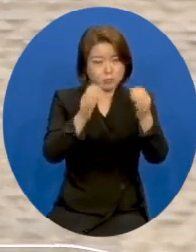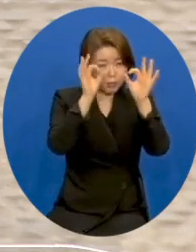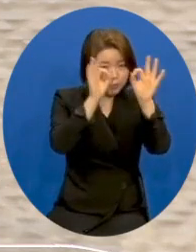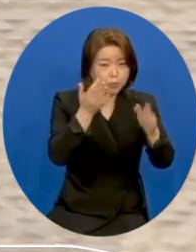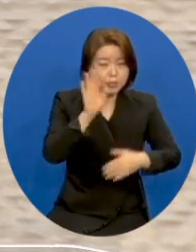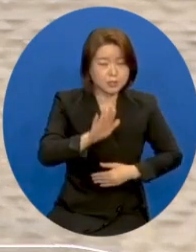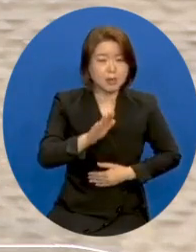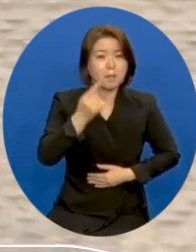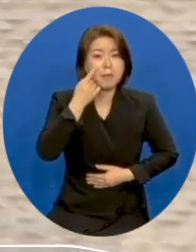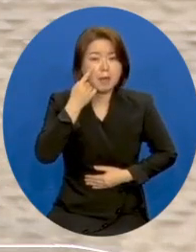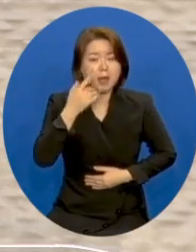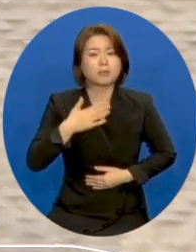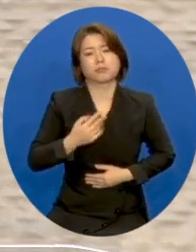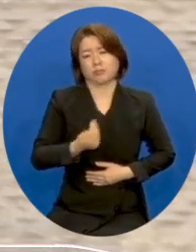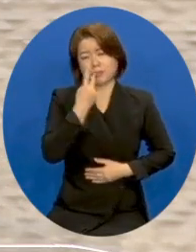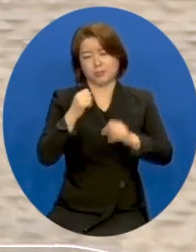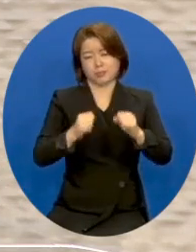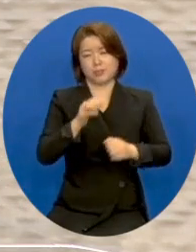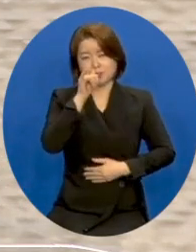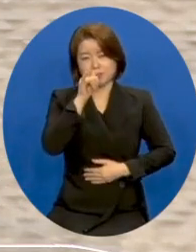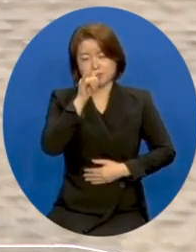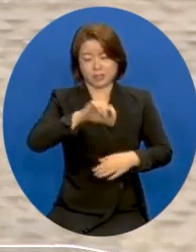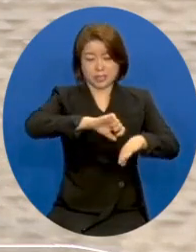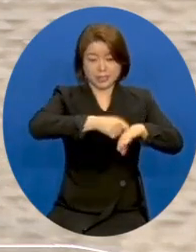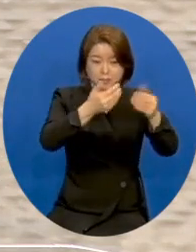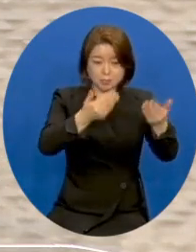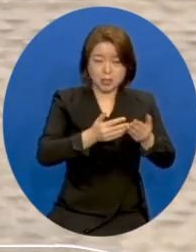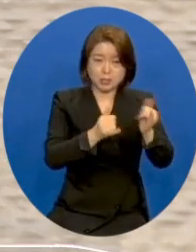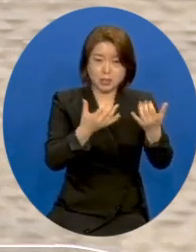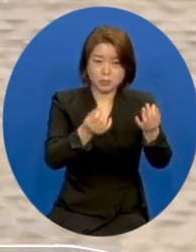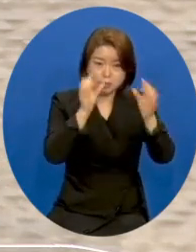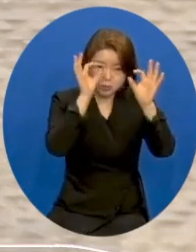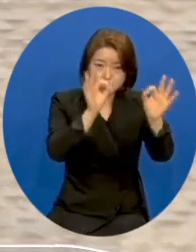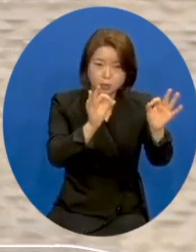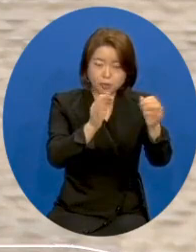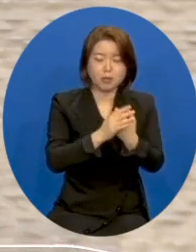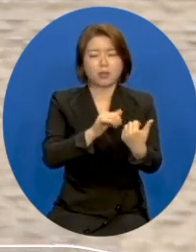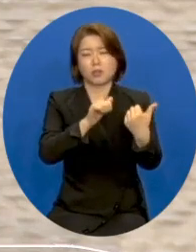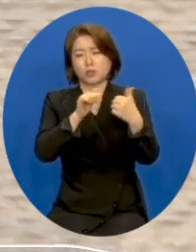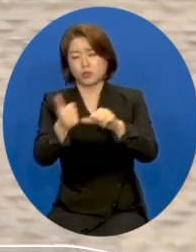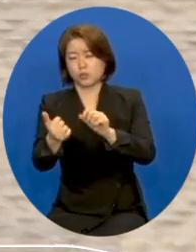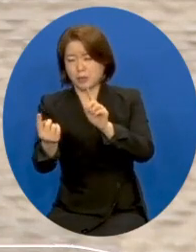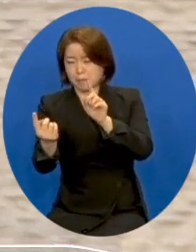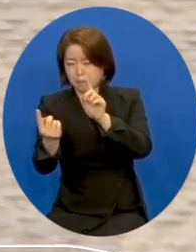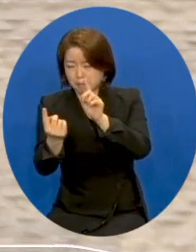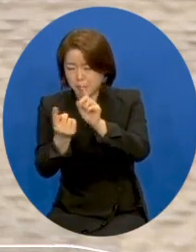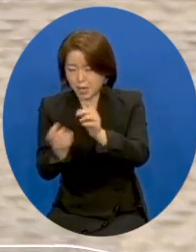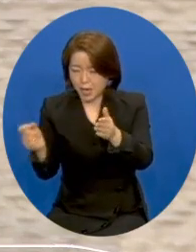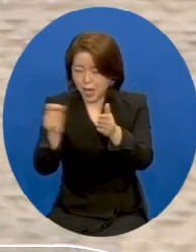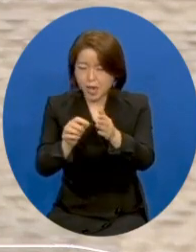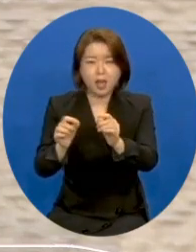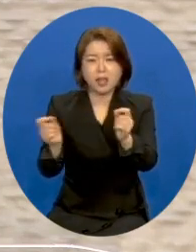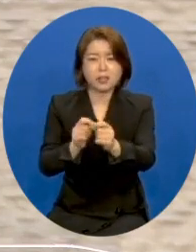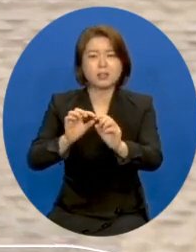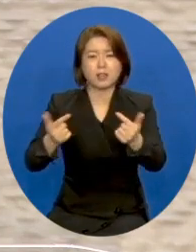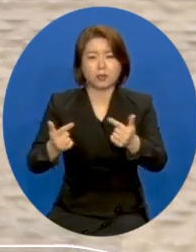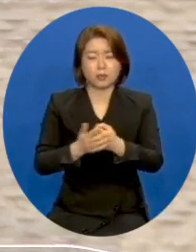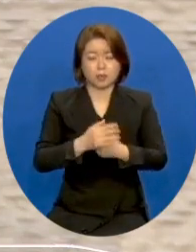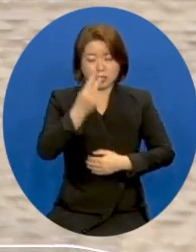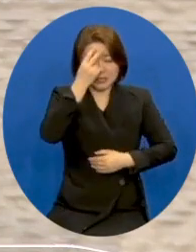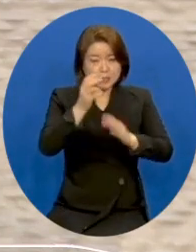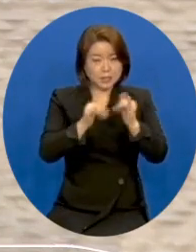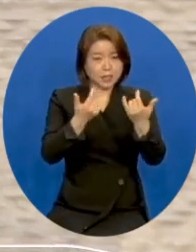보십시오 살아있습니다. 징벌을 받는 사람 같으나 죽임을 당하는 데까지는 이르지 않고 근심하는 사람